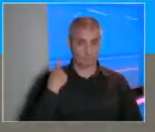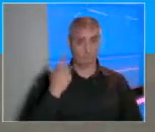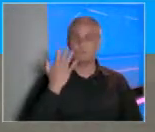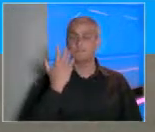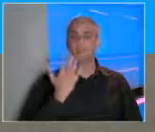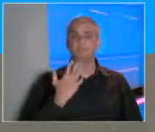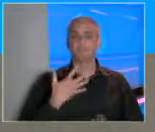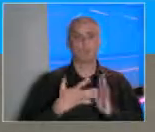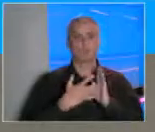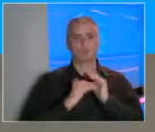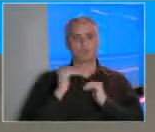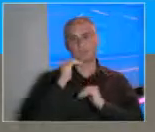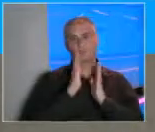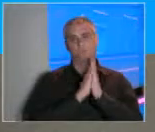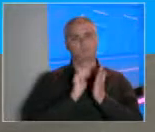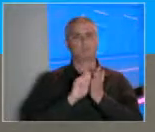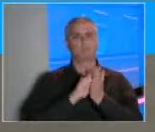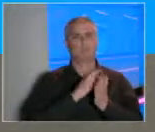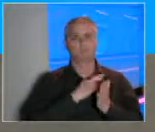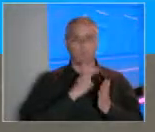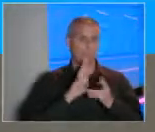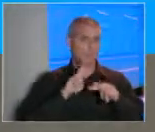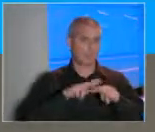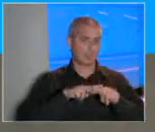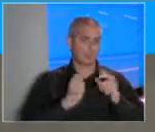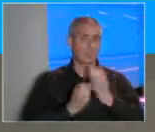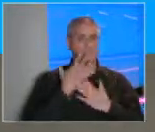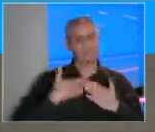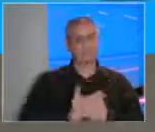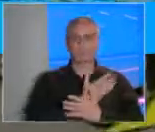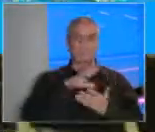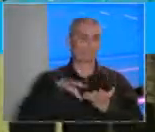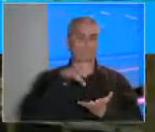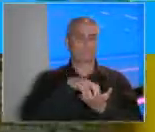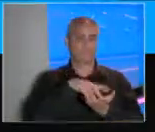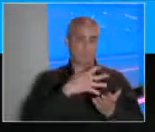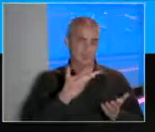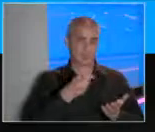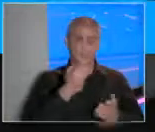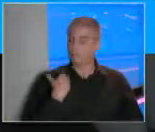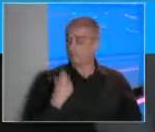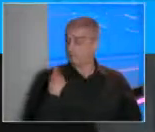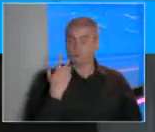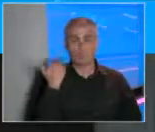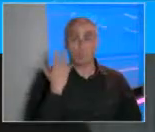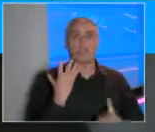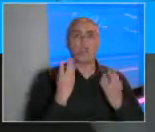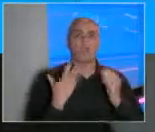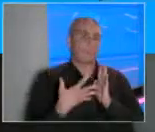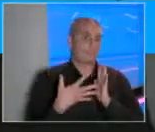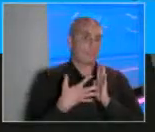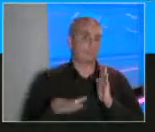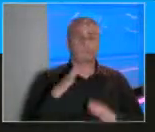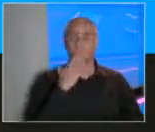מספר הבדיקות. לבקשת משרד הבריאות, מגן דוד אדום הקים מחדש את מתחמי ההיבדקות. בשבוע שעבר היו הרבה מאוד בדיקות